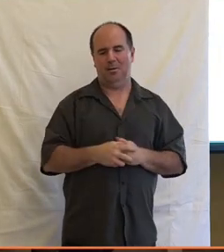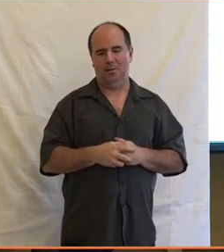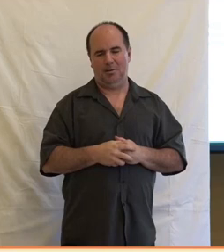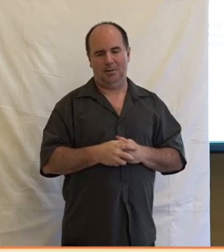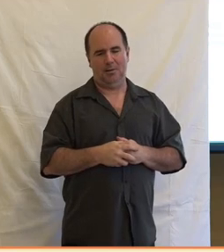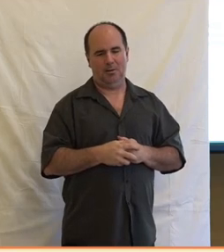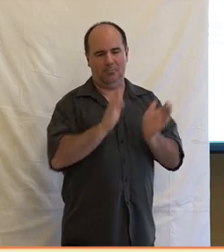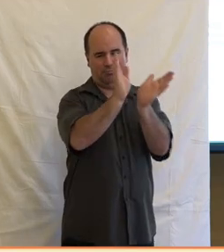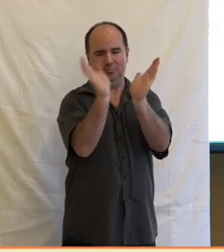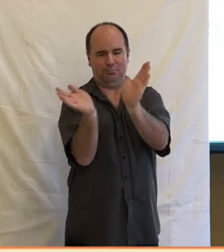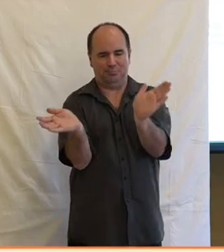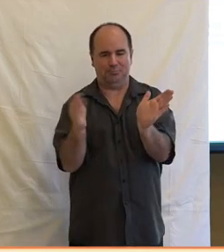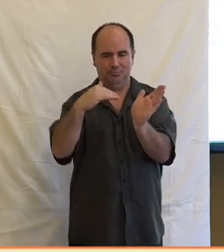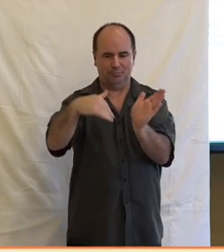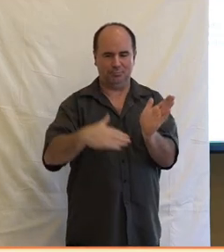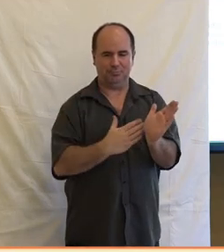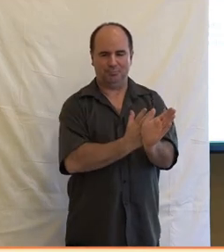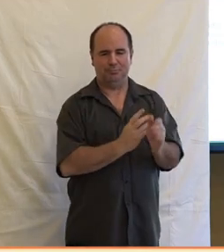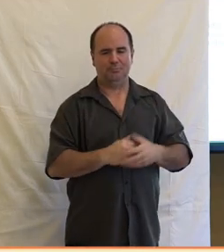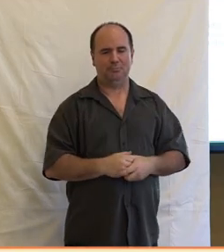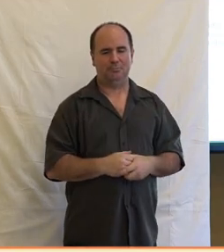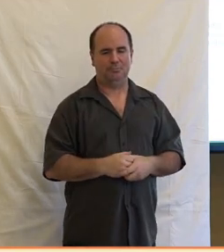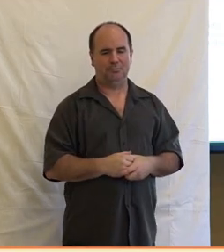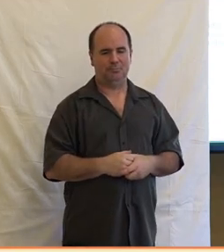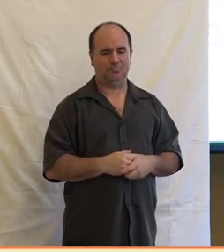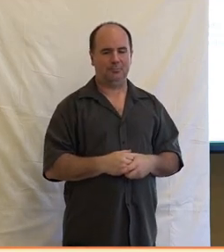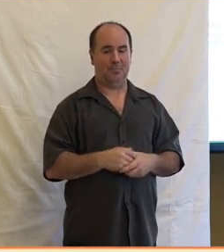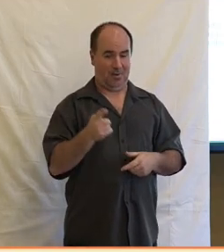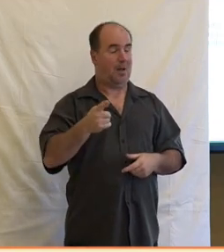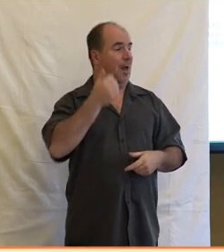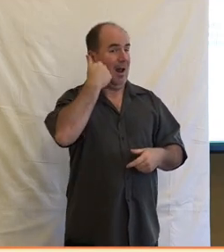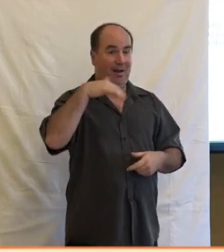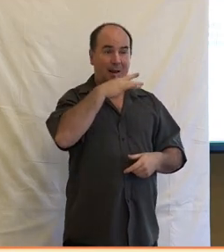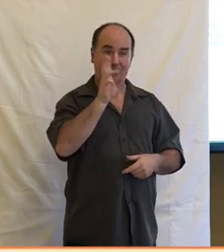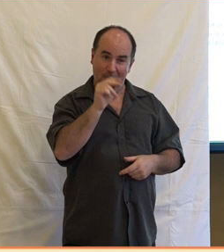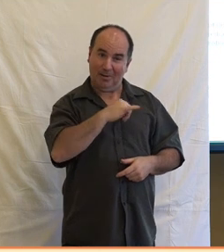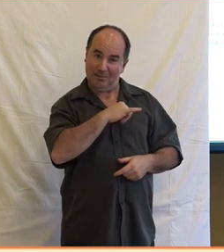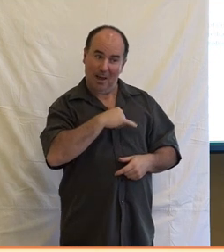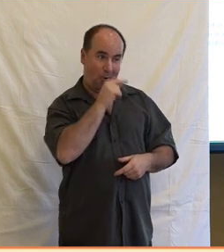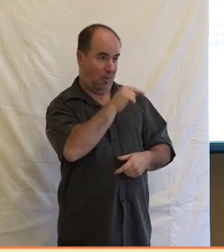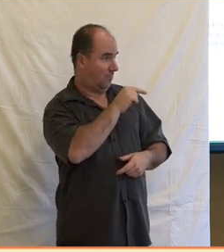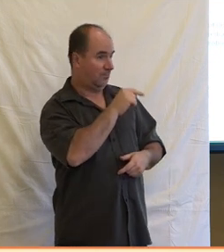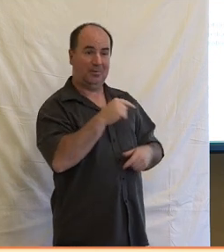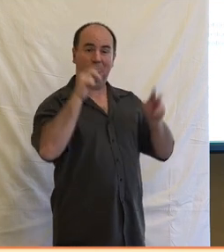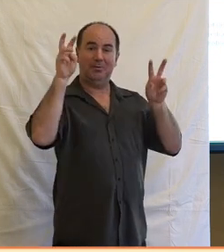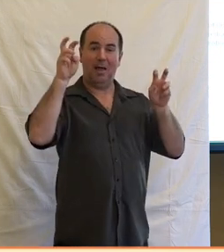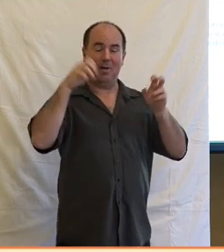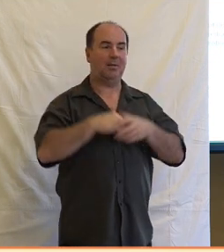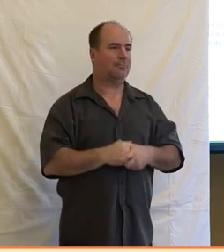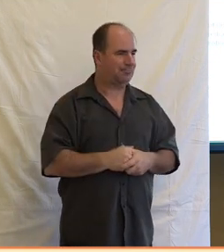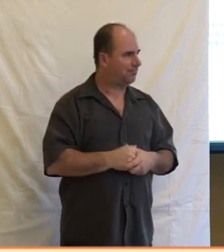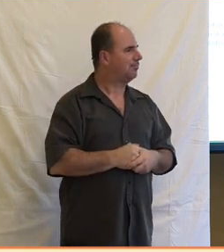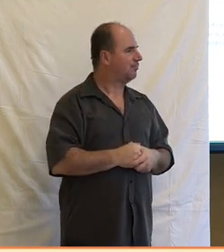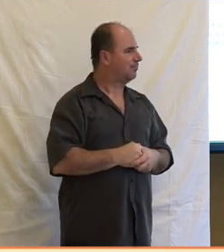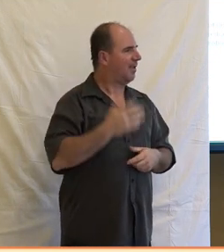i s tím, jak lidé vnímají a vůbec jaký mají zájem o tato témata, protože jak a to říkal i pan psychiatr Mijovský, kdyby s